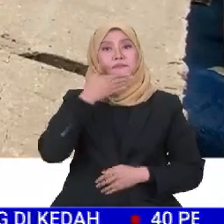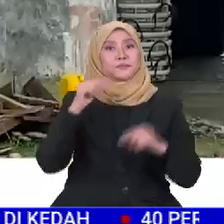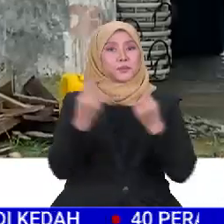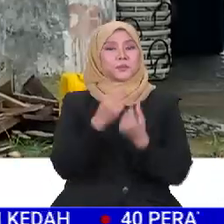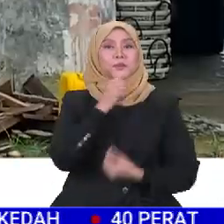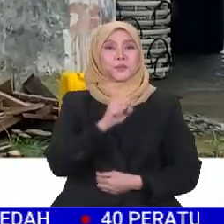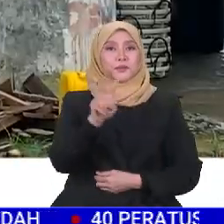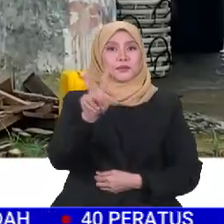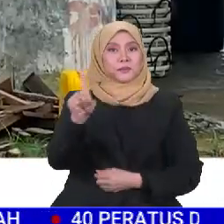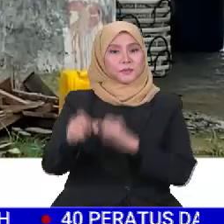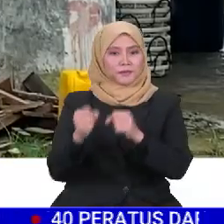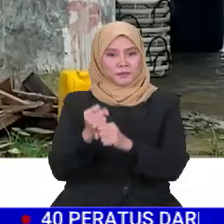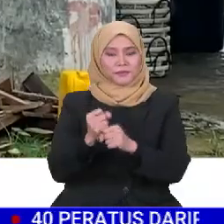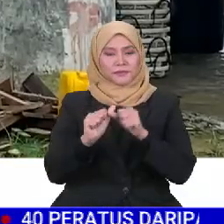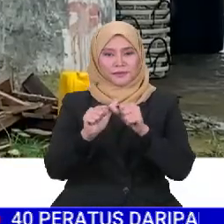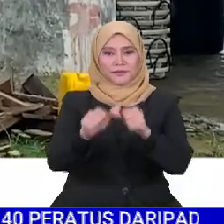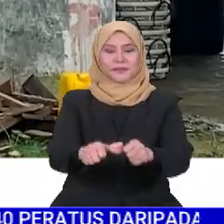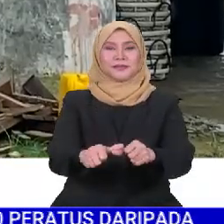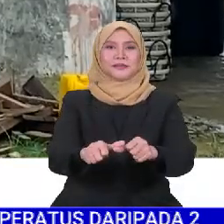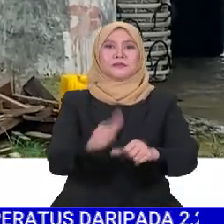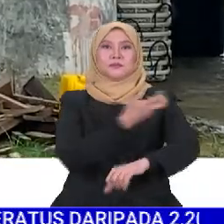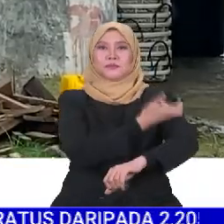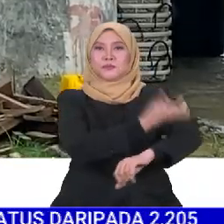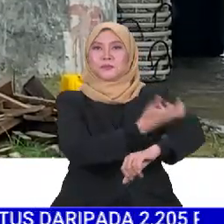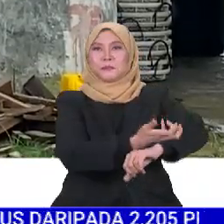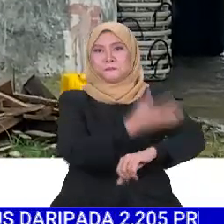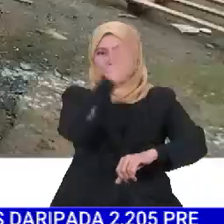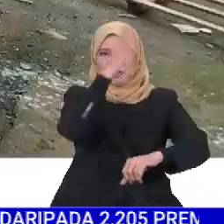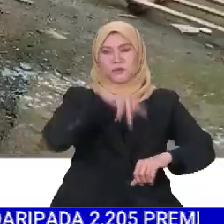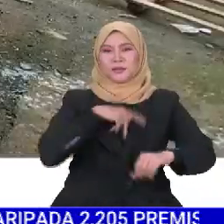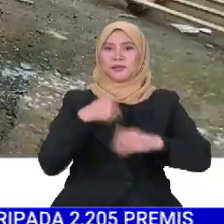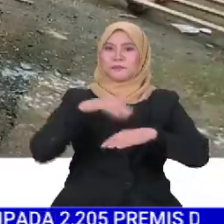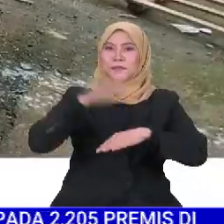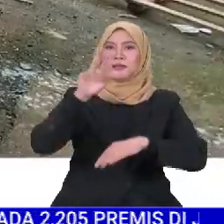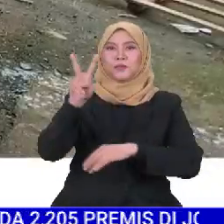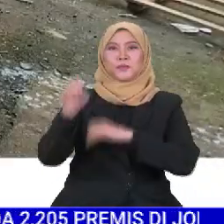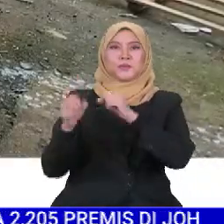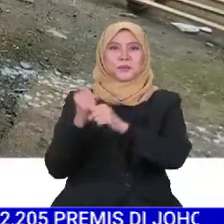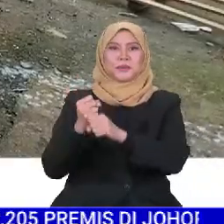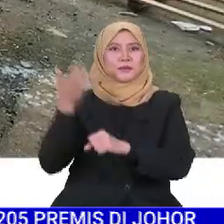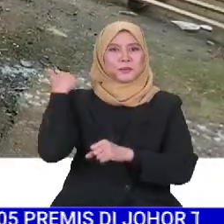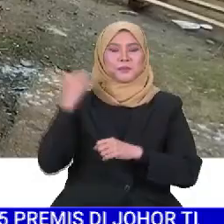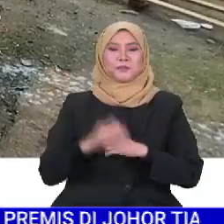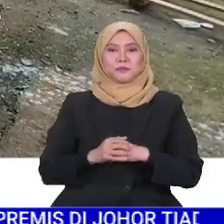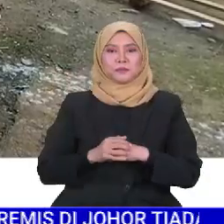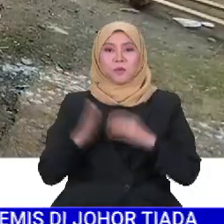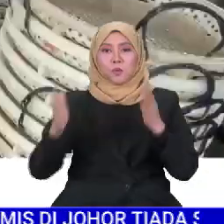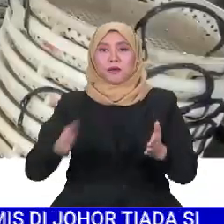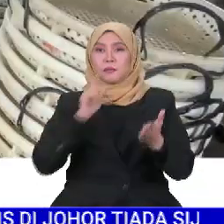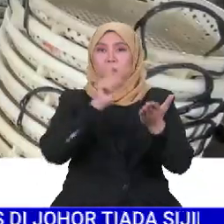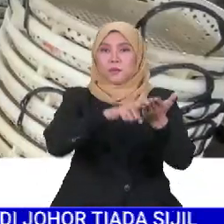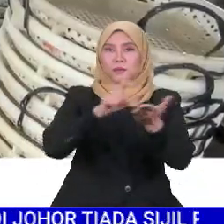21 tahun ini meneruskan perniagaan arwah bapanya sejak lebih 20 tahun lalu. Kebekalkan minat dan permintaan pelanggan yang